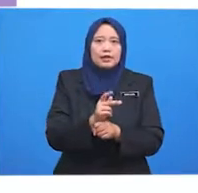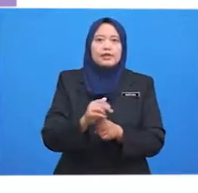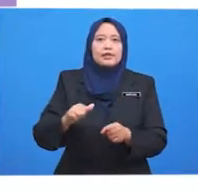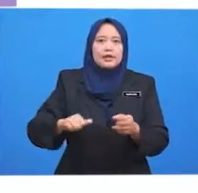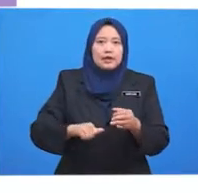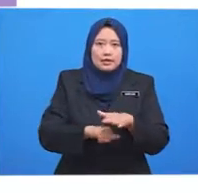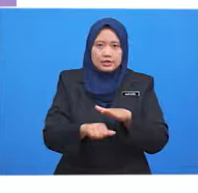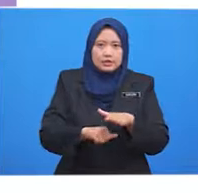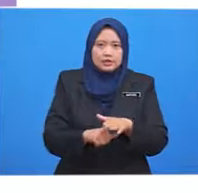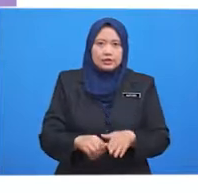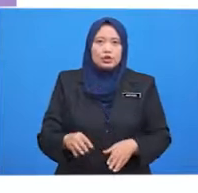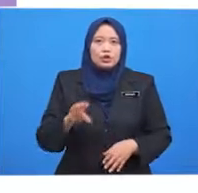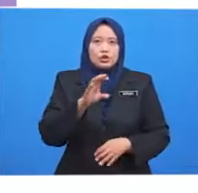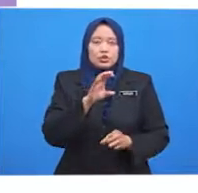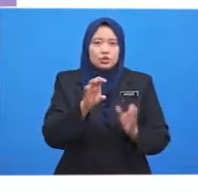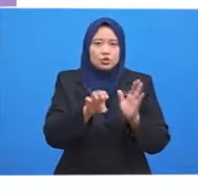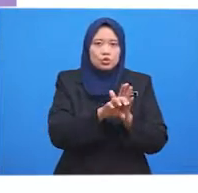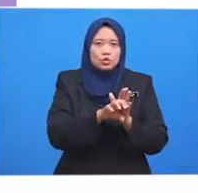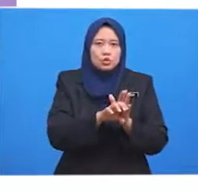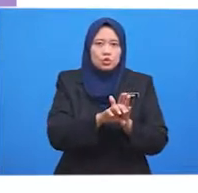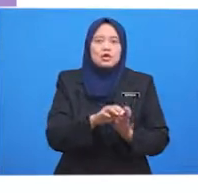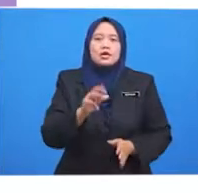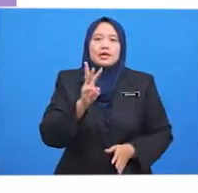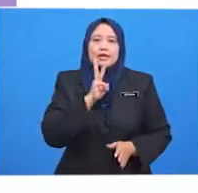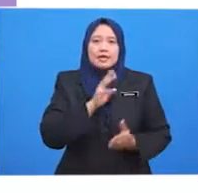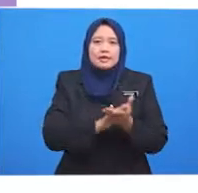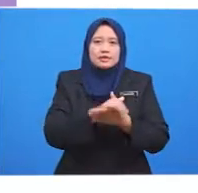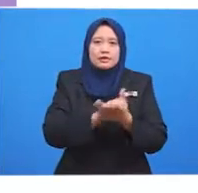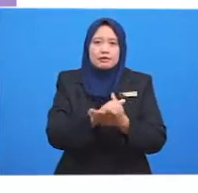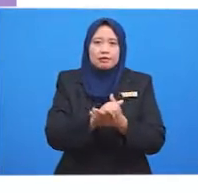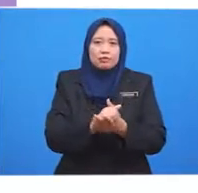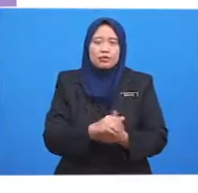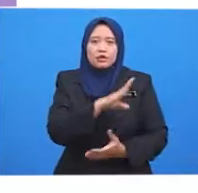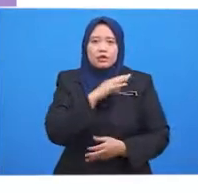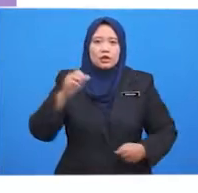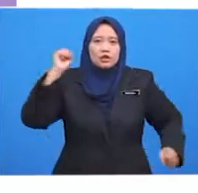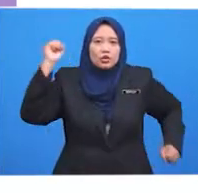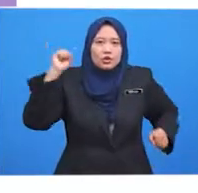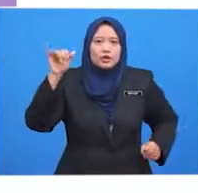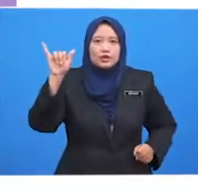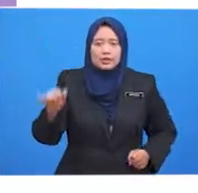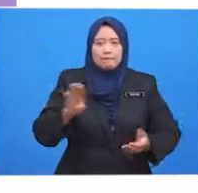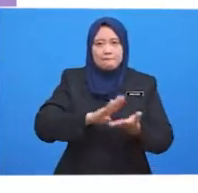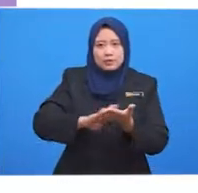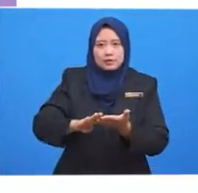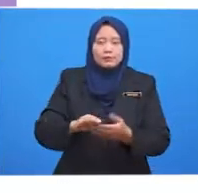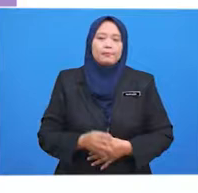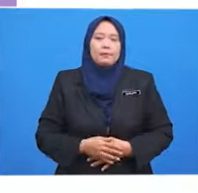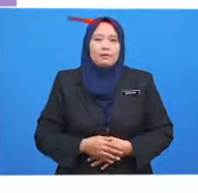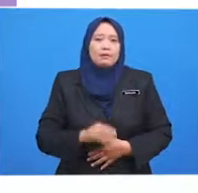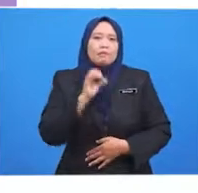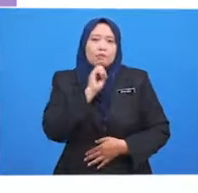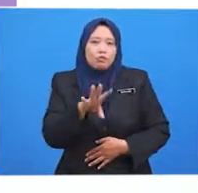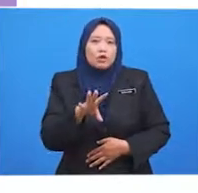yang bersih. Buang sampah dengan segera ke dalam tempat pembuangan sampah yang tertutup.